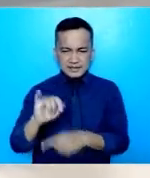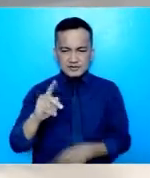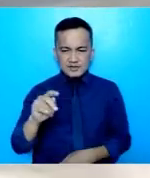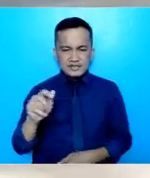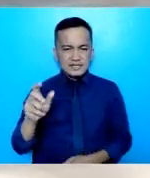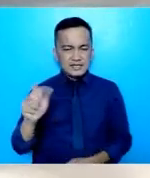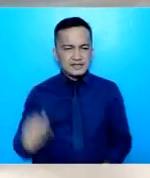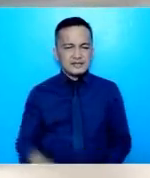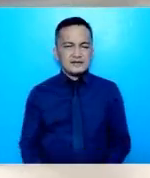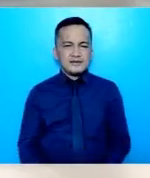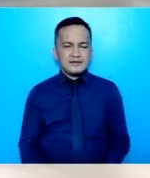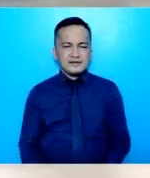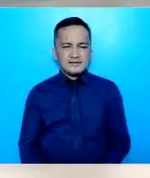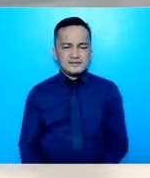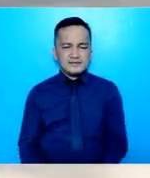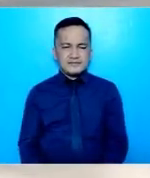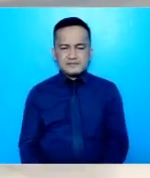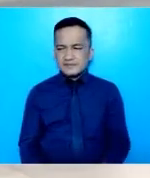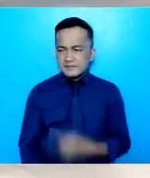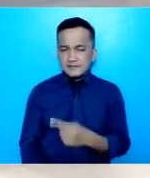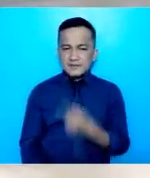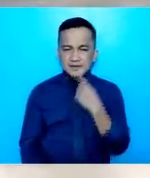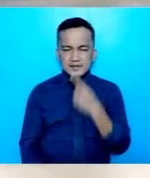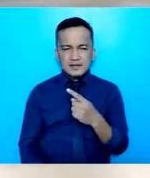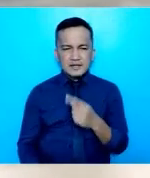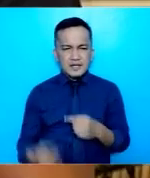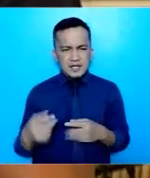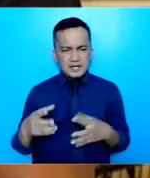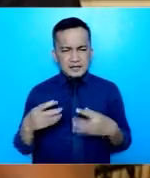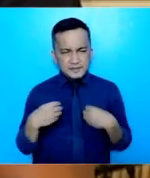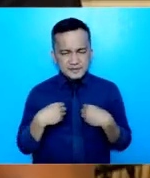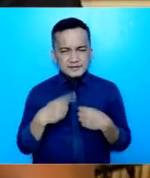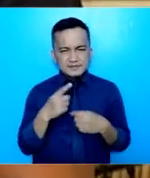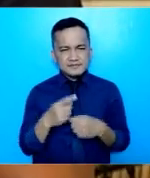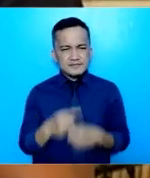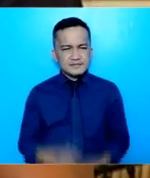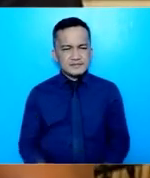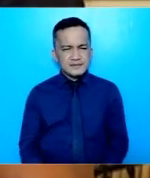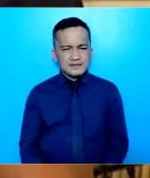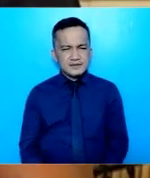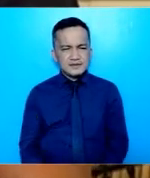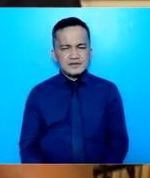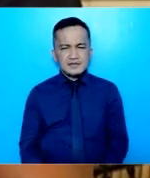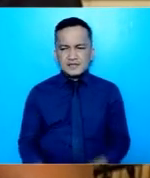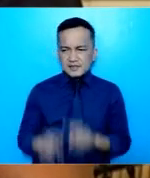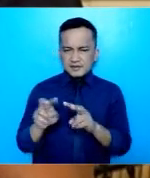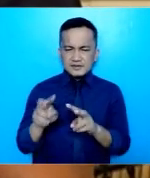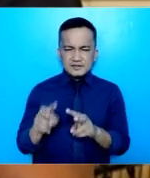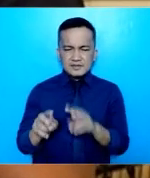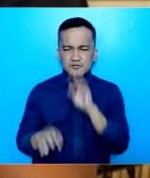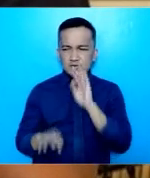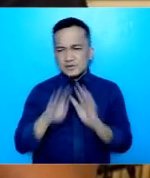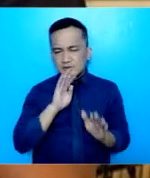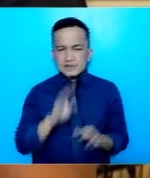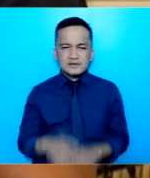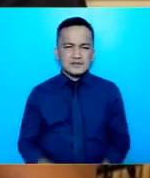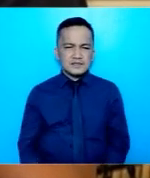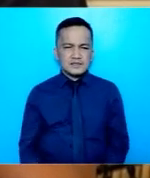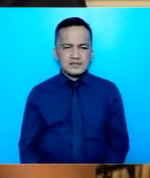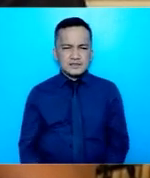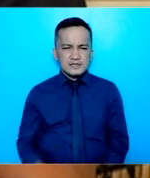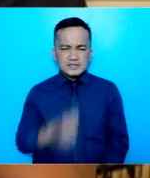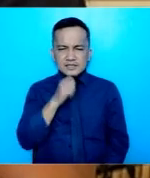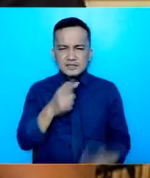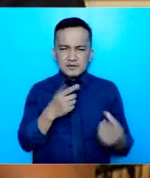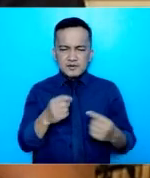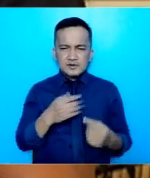can see her dedication. Nakikita talaga na she's very competitive. Tsaka nakikita ko rin yung frustrations niya pag hindi niya magawa yung gusto niya